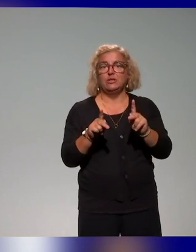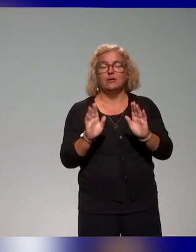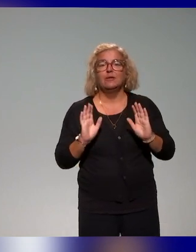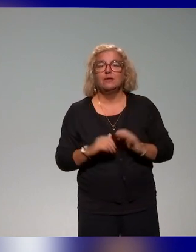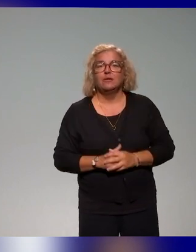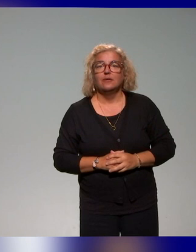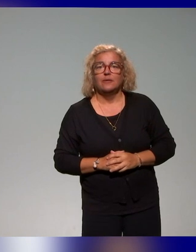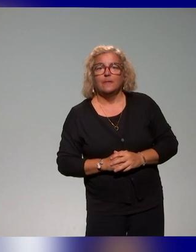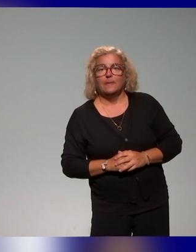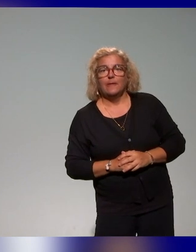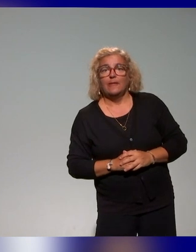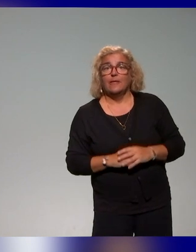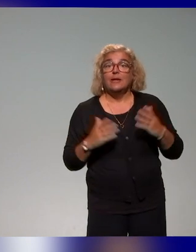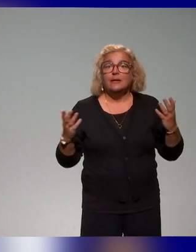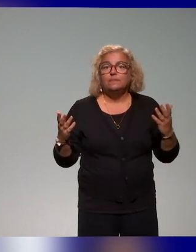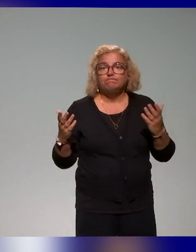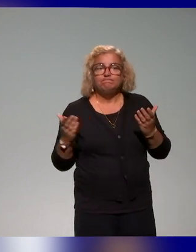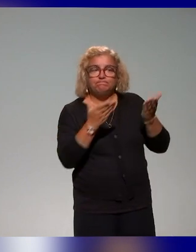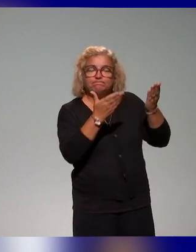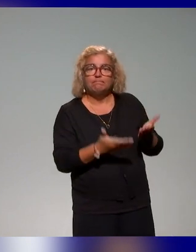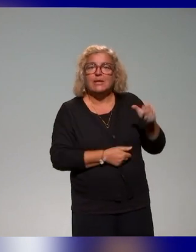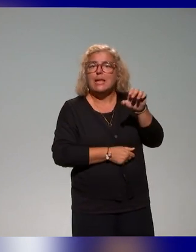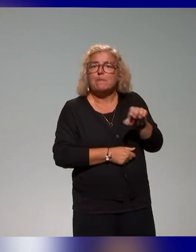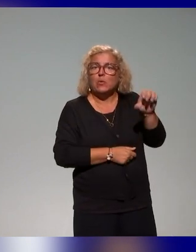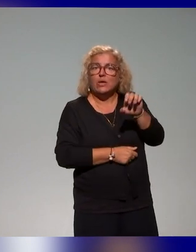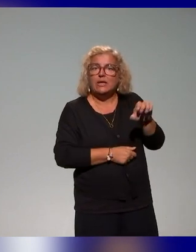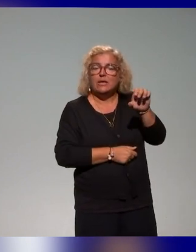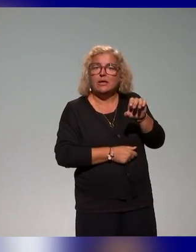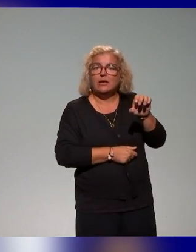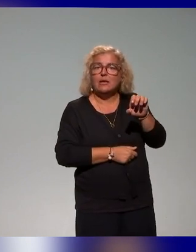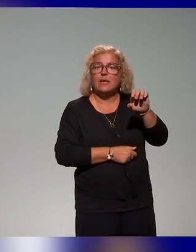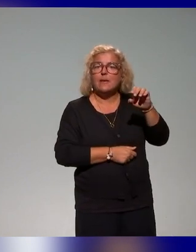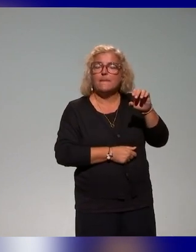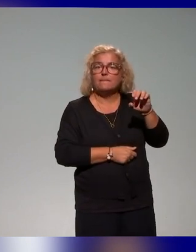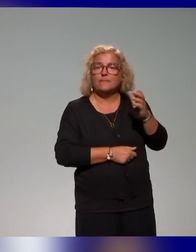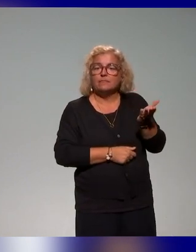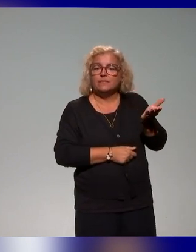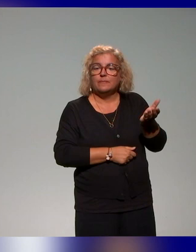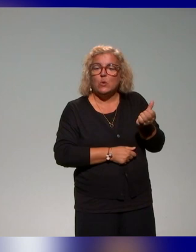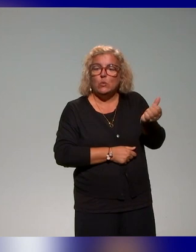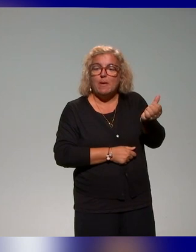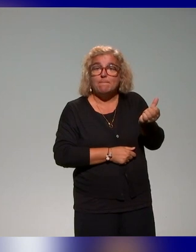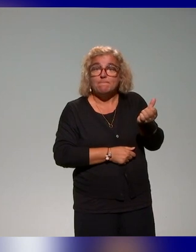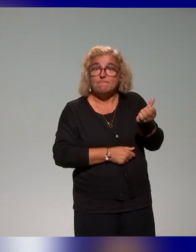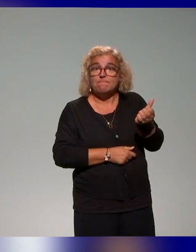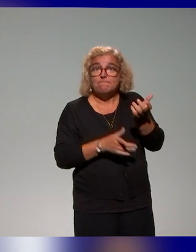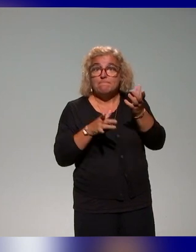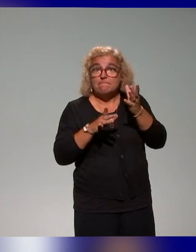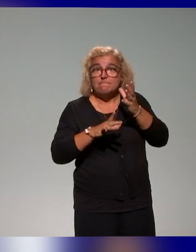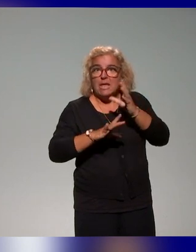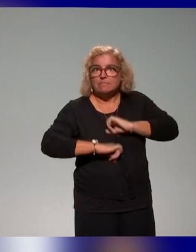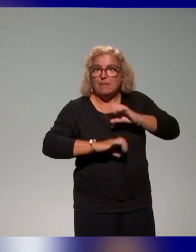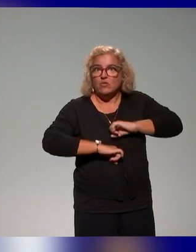l'expression, et qui, évidemment, dans Eh bien, dans cette expérimentation, a un rôle très